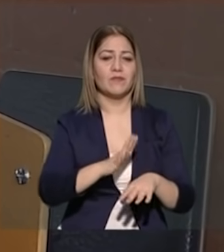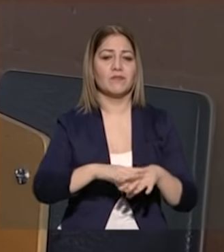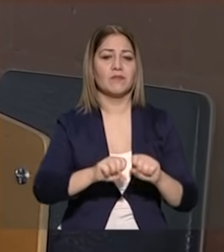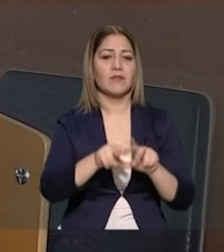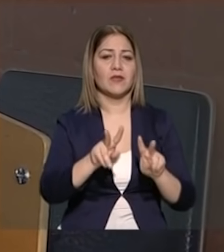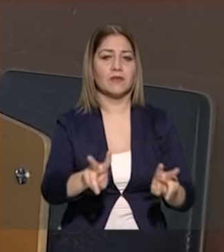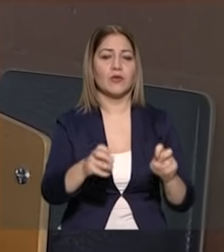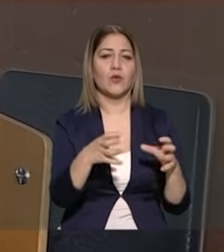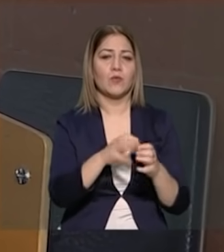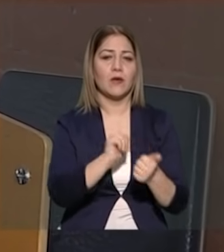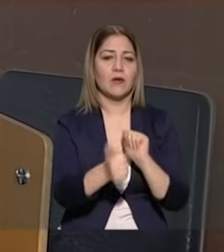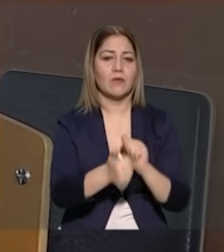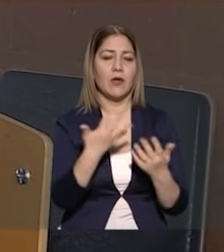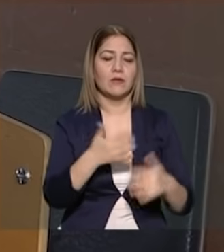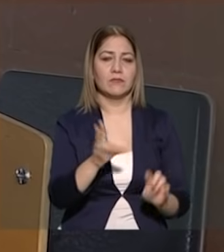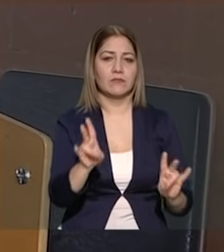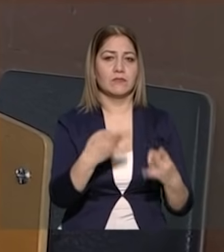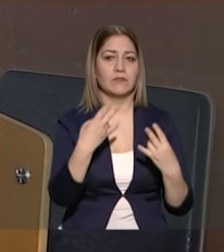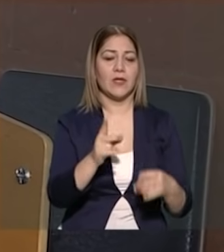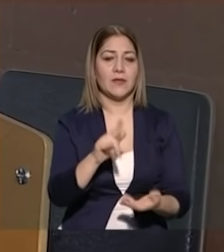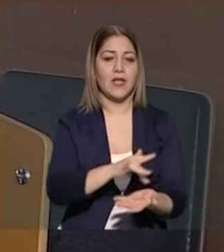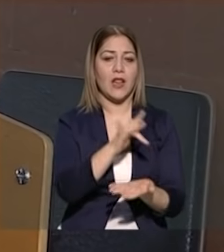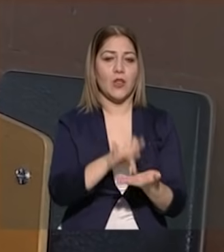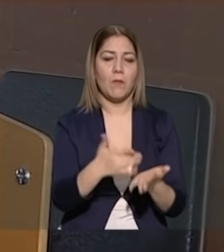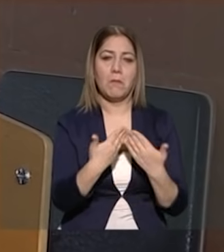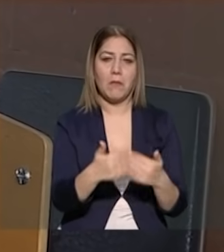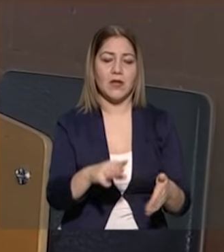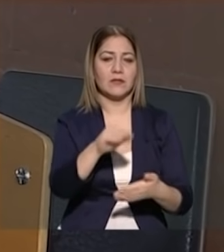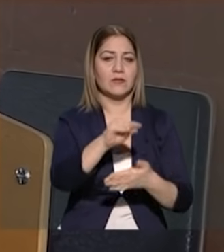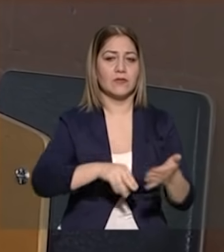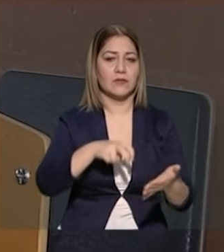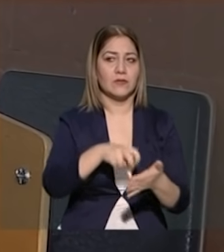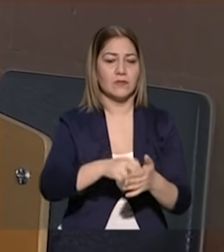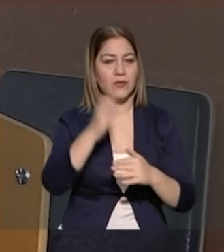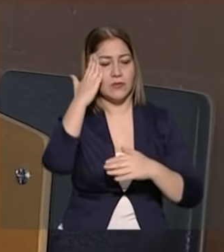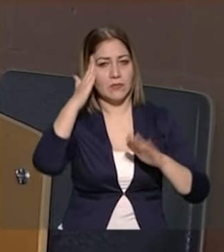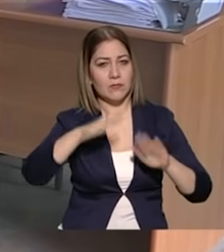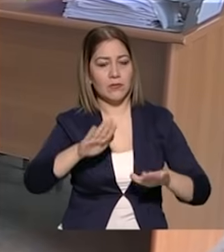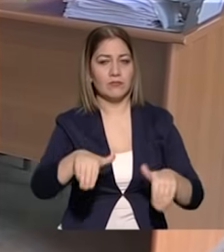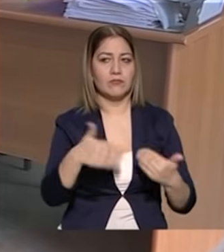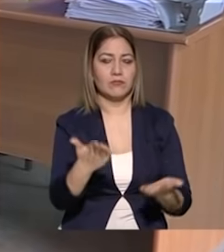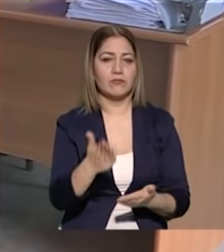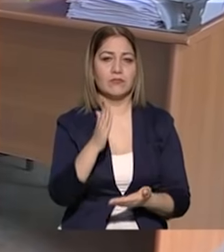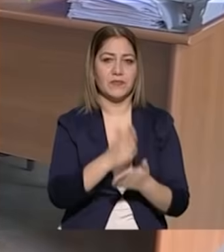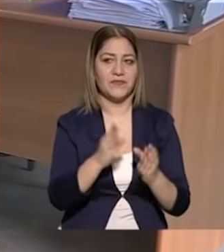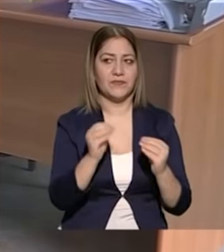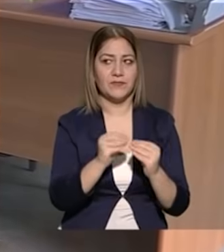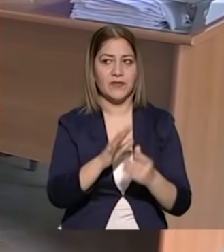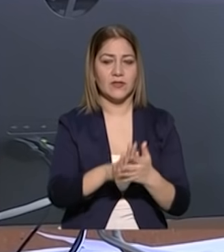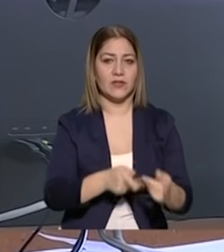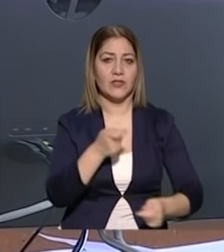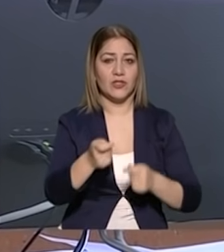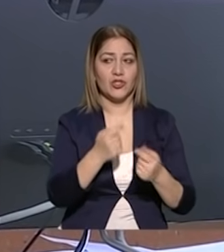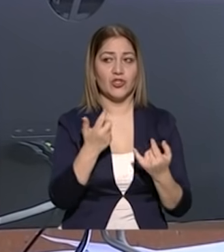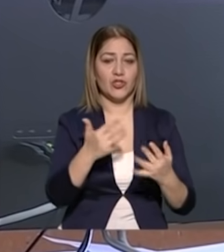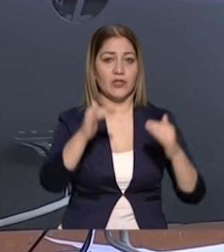մասնագիտական խմբերը հերթափոխեր չունեն, բայց կենտրոնը բաց է, հաշվառում իրականացվում է, գիշերակացն ապահովում է։ Թեև դիմողների թիվը